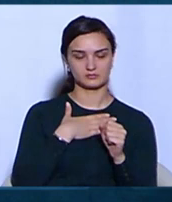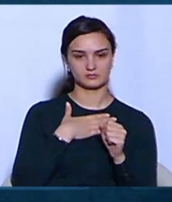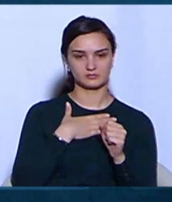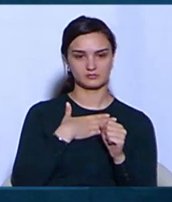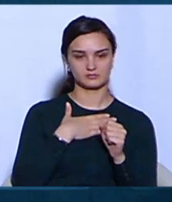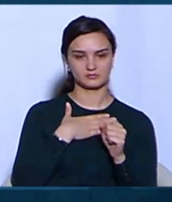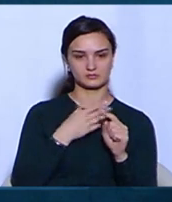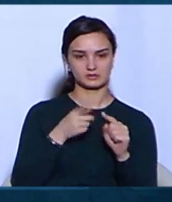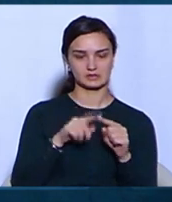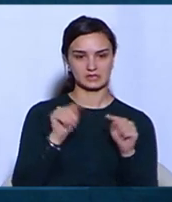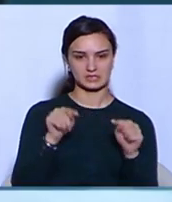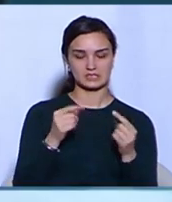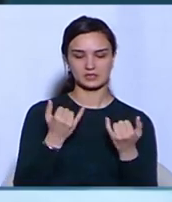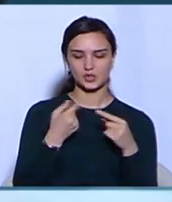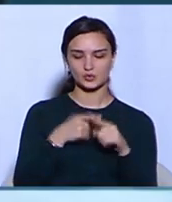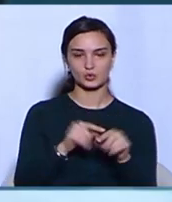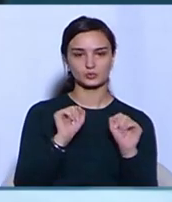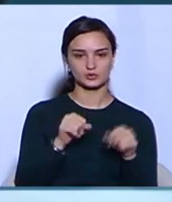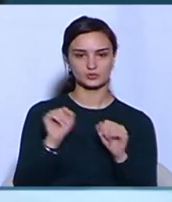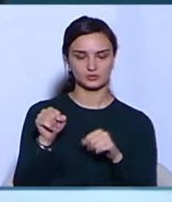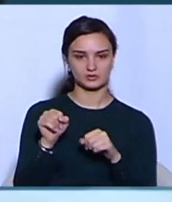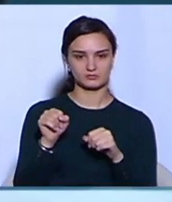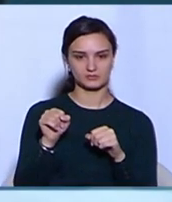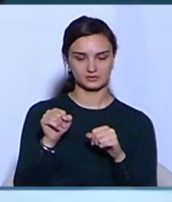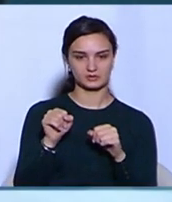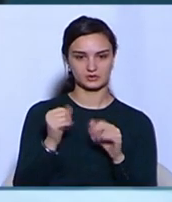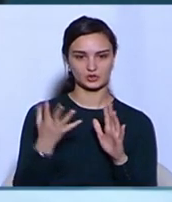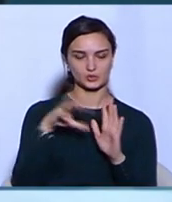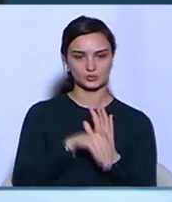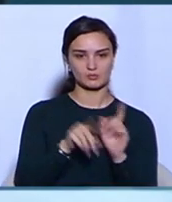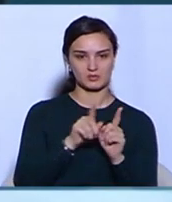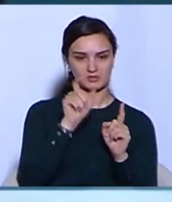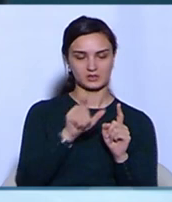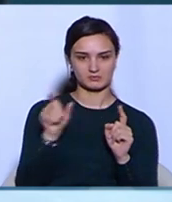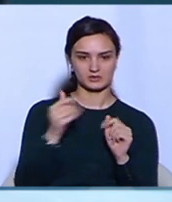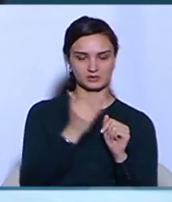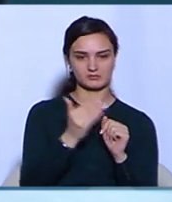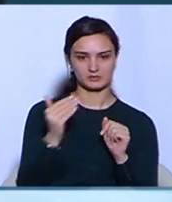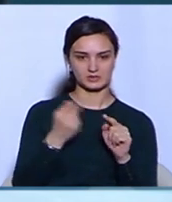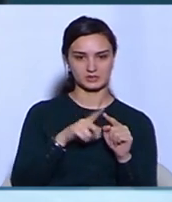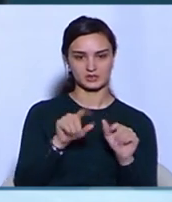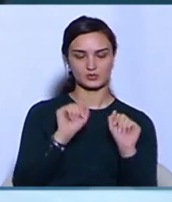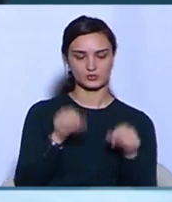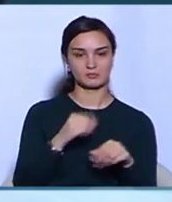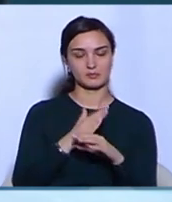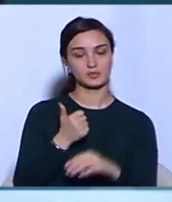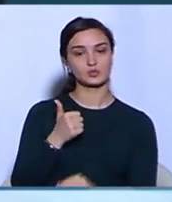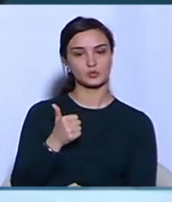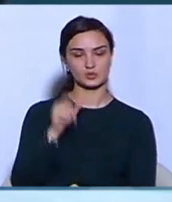ტექნიკური, ტექნოლოგიური საშუალებებით გავზარდოთ ჩართულობა ამ ადამიანების. და ეს საშუალებები არის